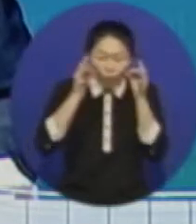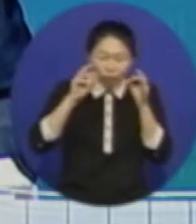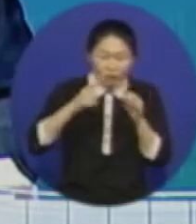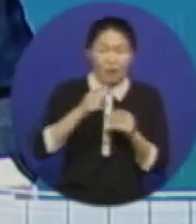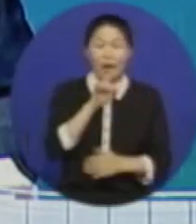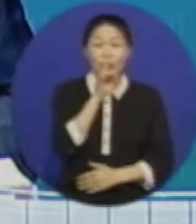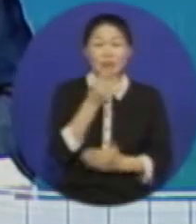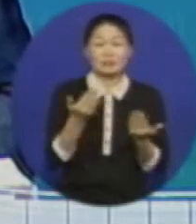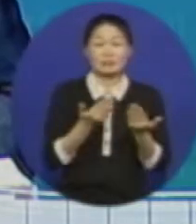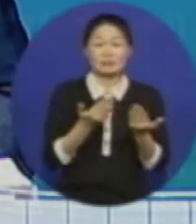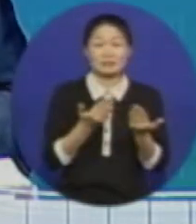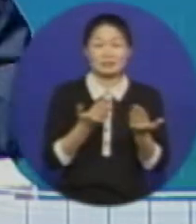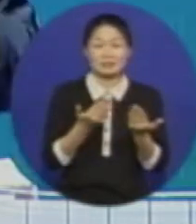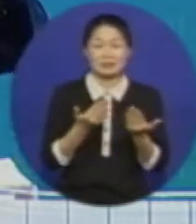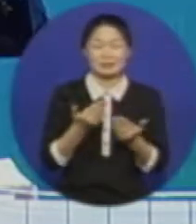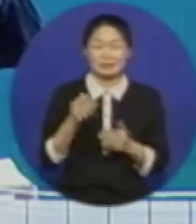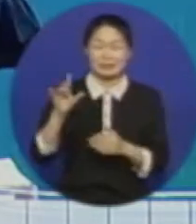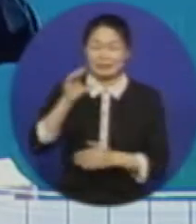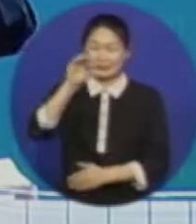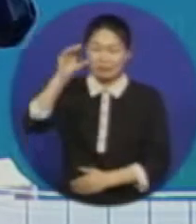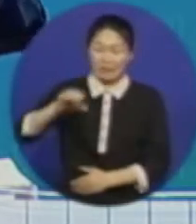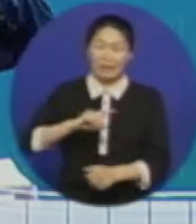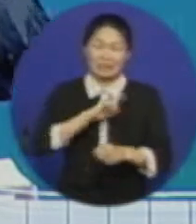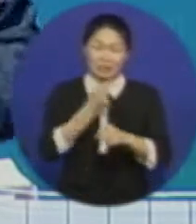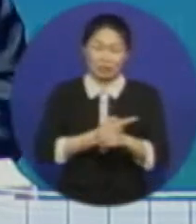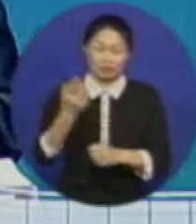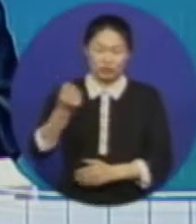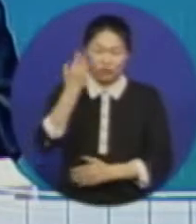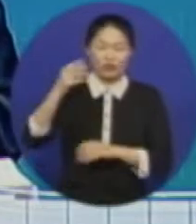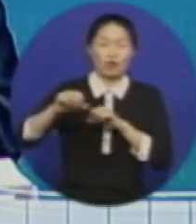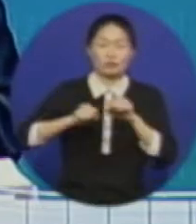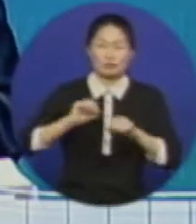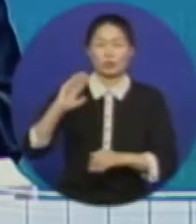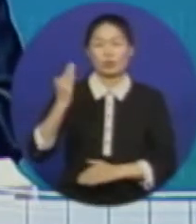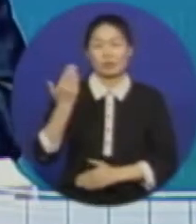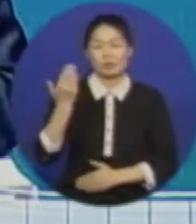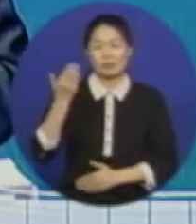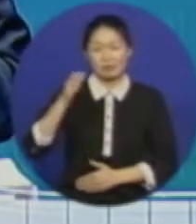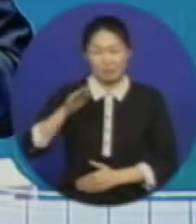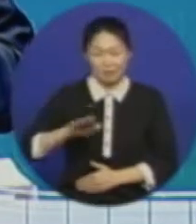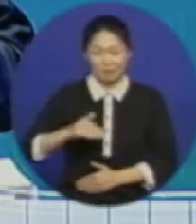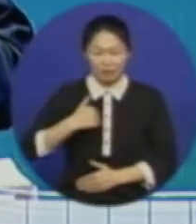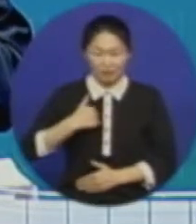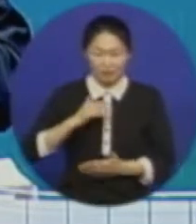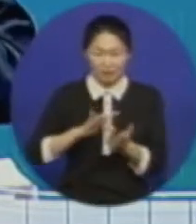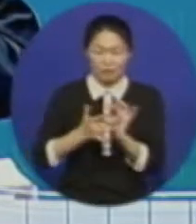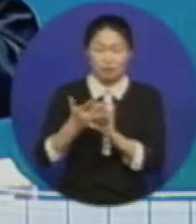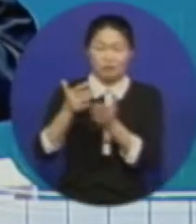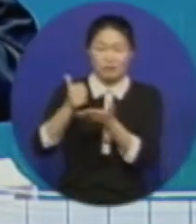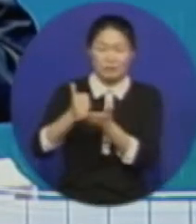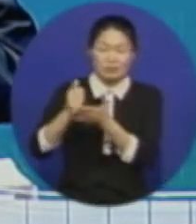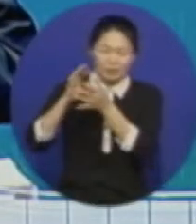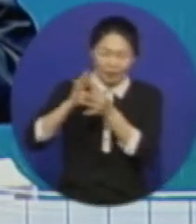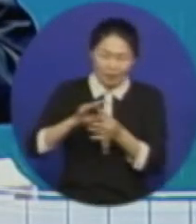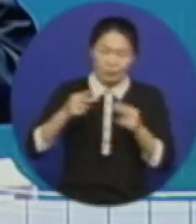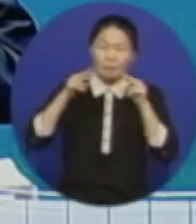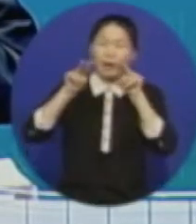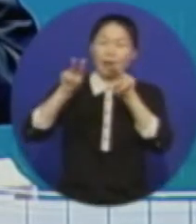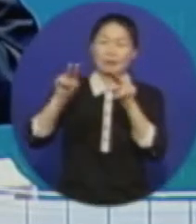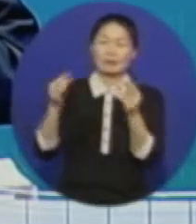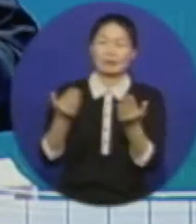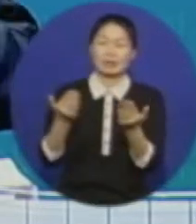일이 십자가의 능력과 성령의 역사를 되는데 내가 예수님을 정말 계속 바라본